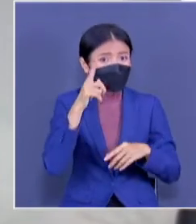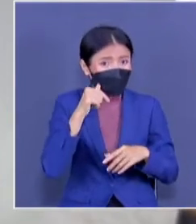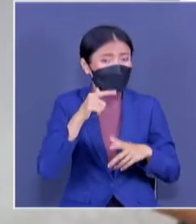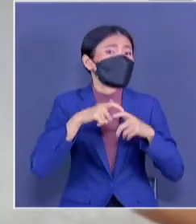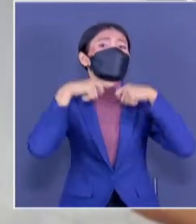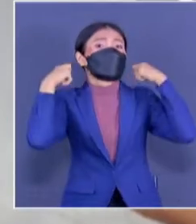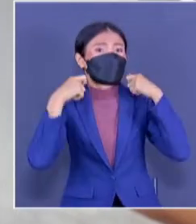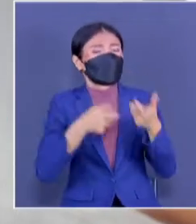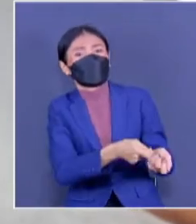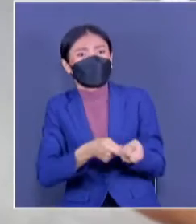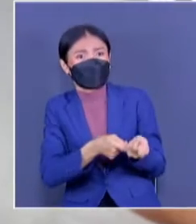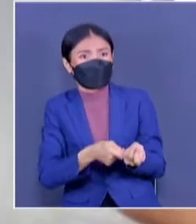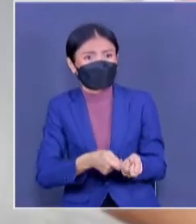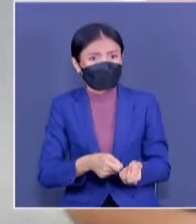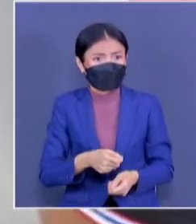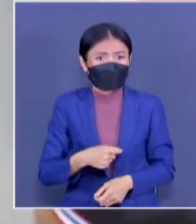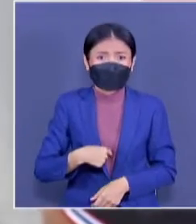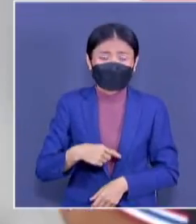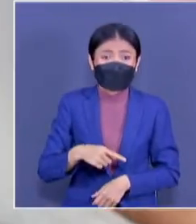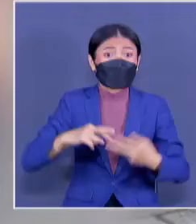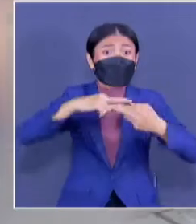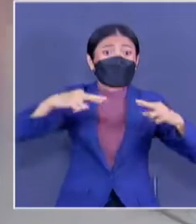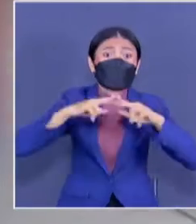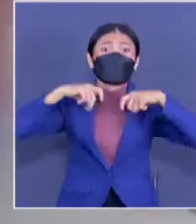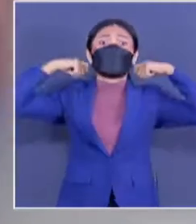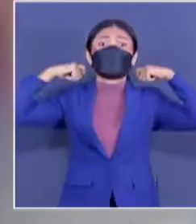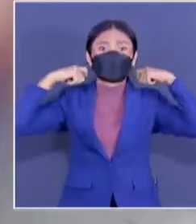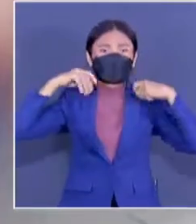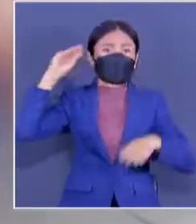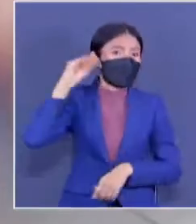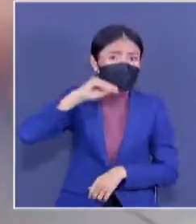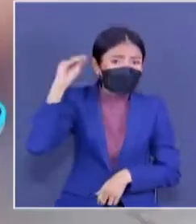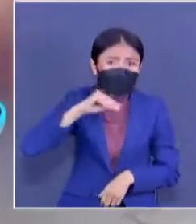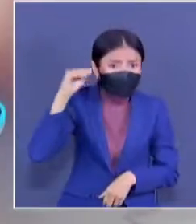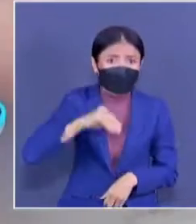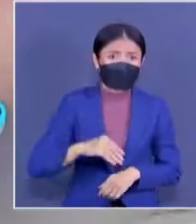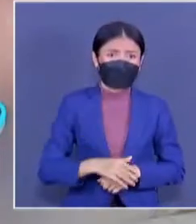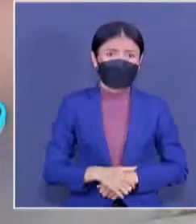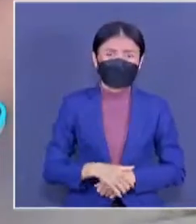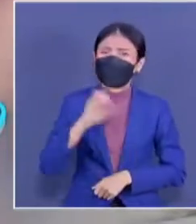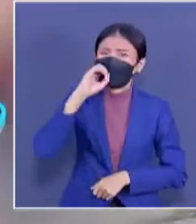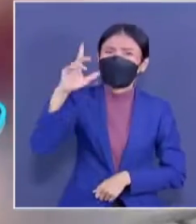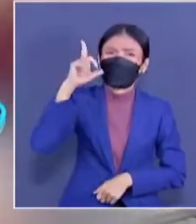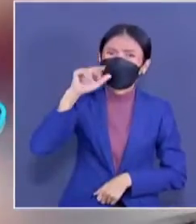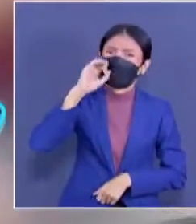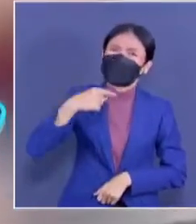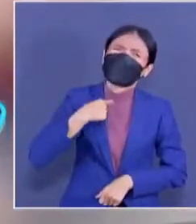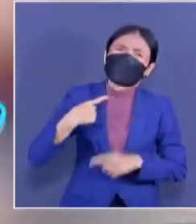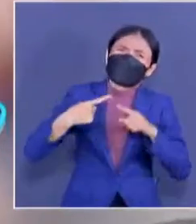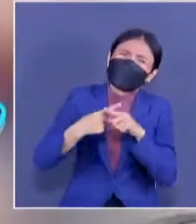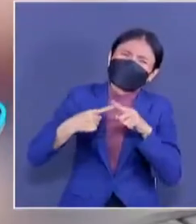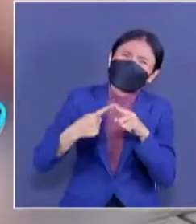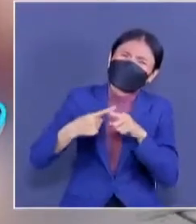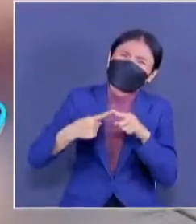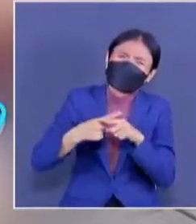ทำ บ่อยไหมในอย่างเงี้ยเชือกรัดคอเนี่ย บ่อย น่าเห็นใจทีเดียวนะคะบอกแม่บอกว่าเจ็บแต่แม่ก็ยังทำต่